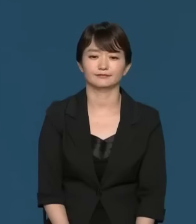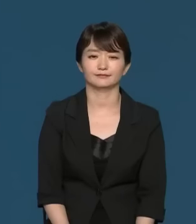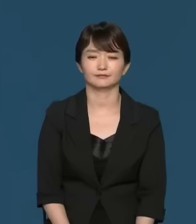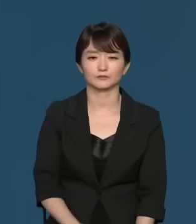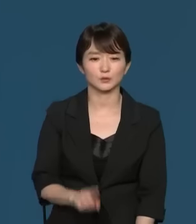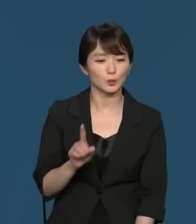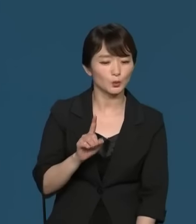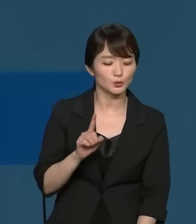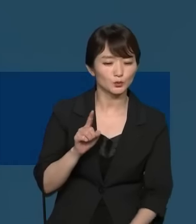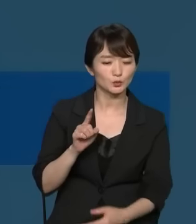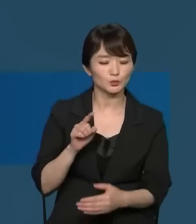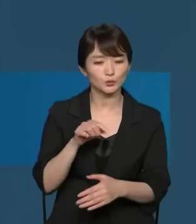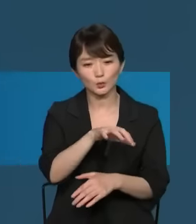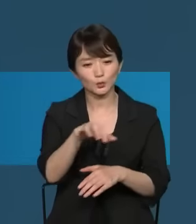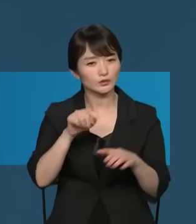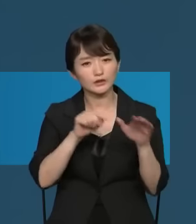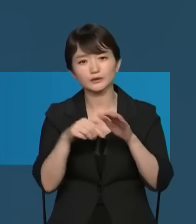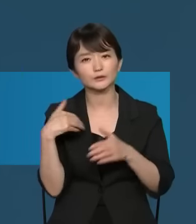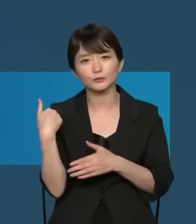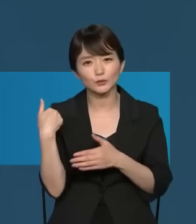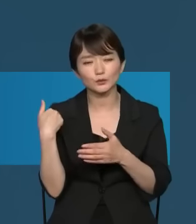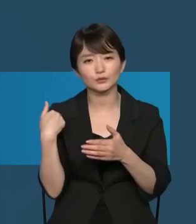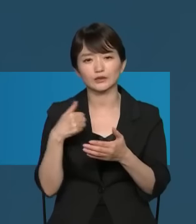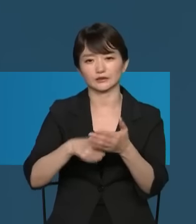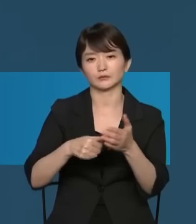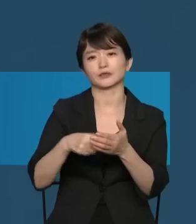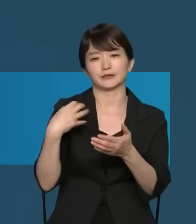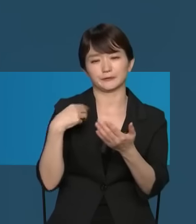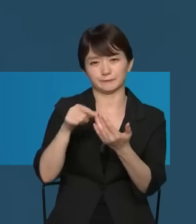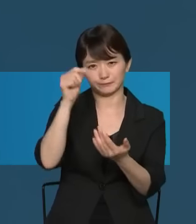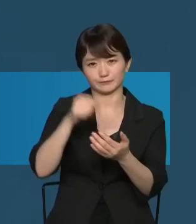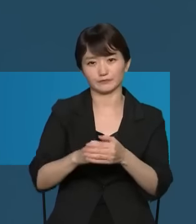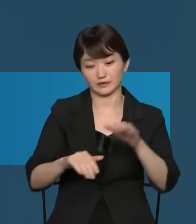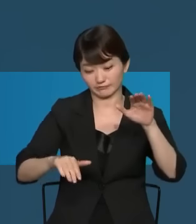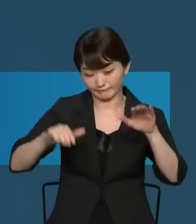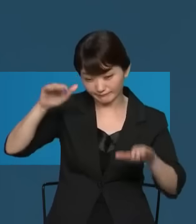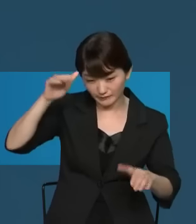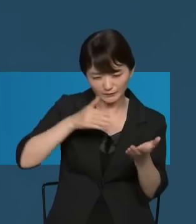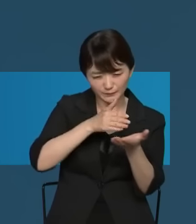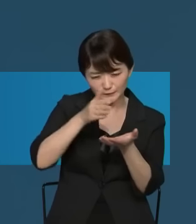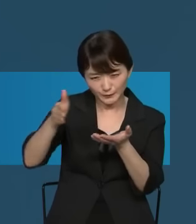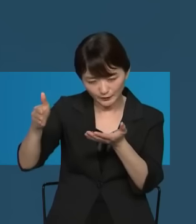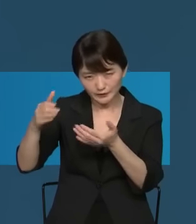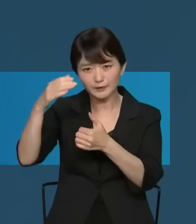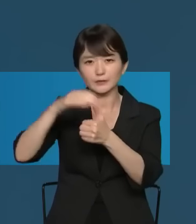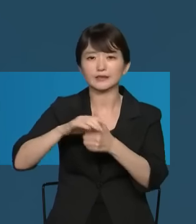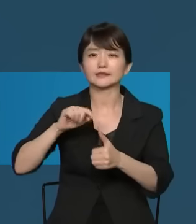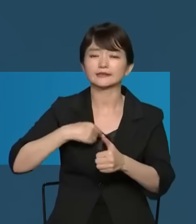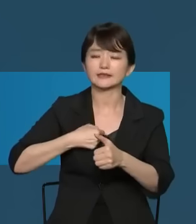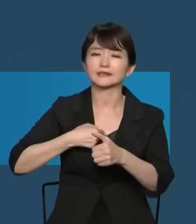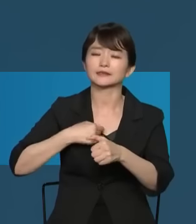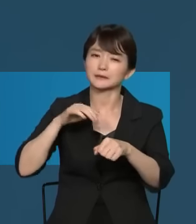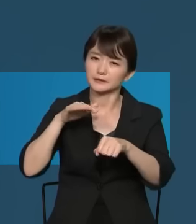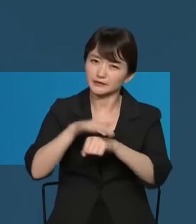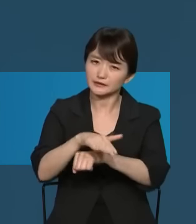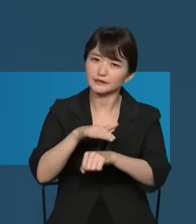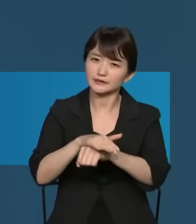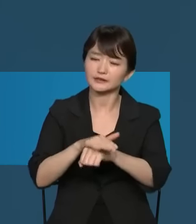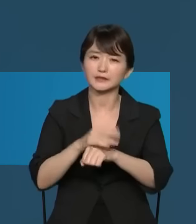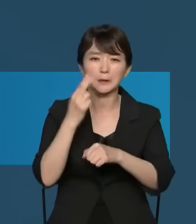어디로 튈지 모르는 역할과 작품을 선택하겠다. 극과 극의 장르를 넘나들며 자신만의 연기 색깔을 보여주는